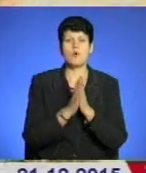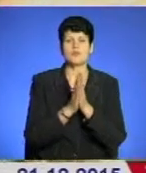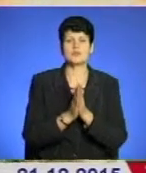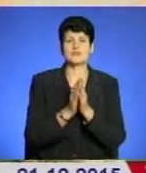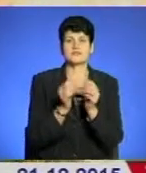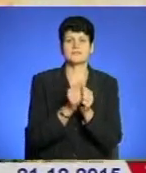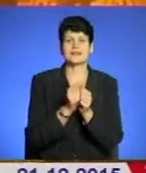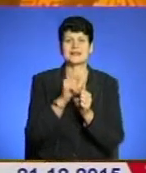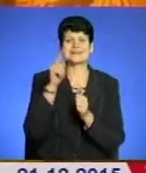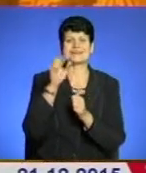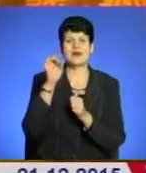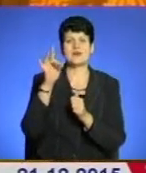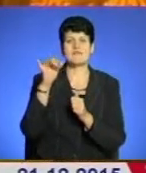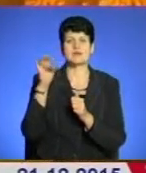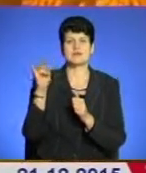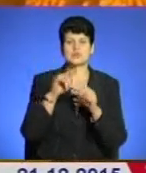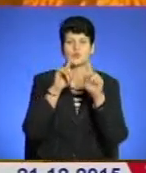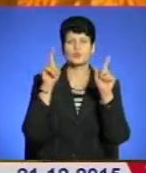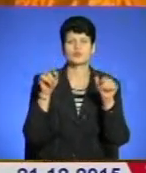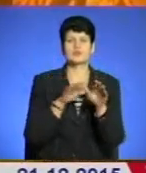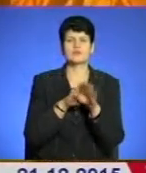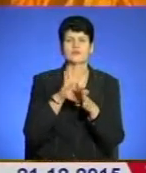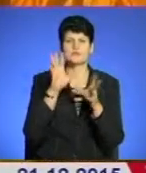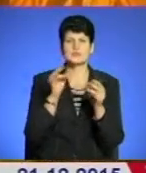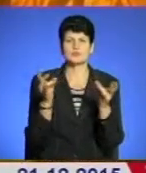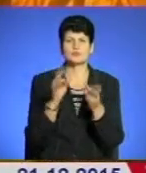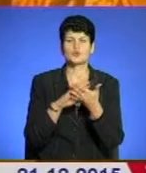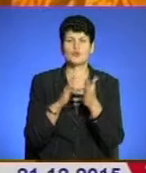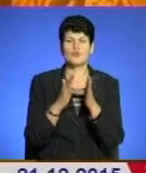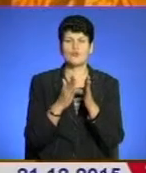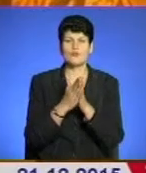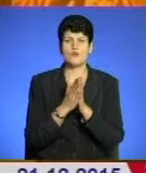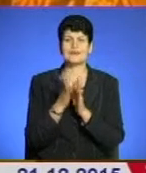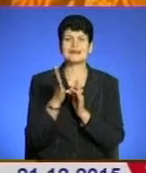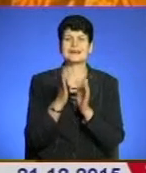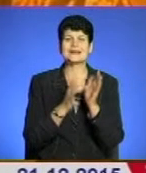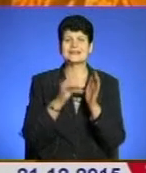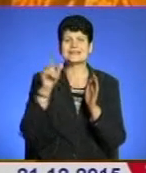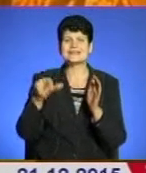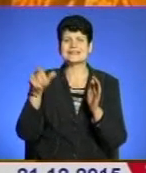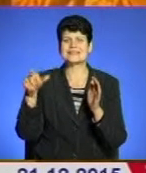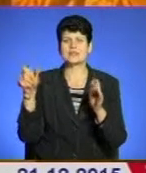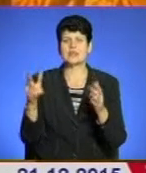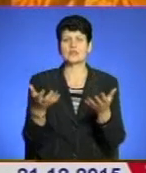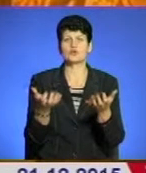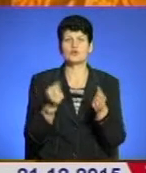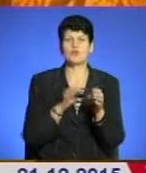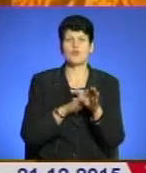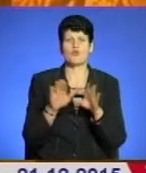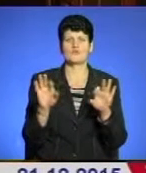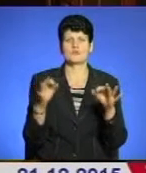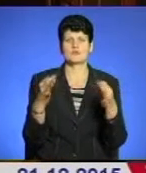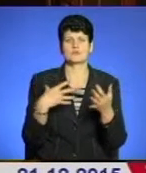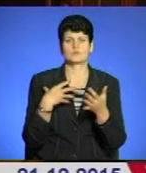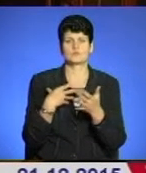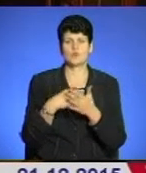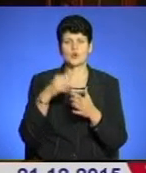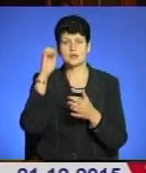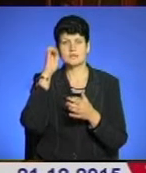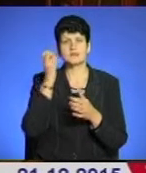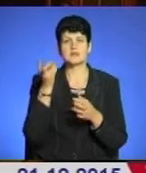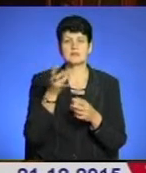Зарваницької ікони та виконавши всі необхідні умови, християни отримують повний відпуст своїх гріхів. Треба